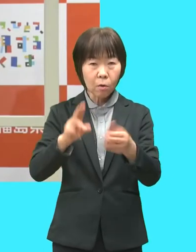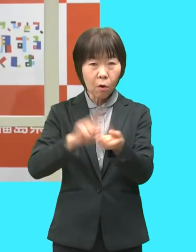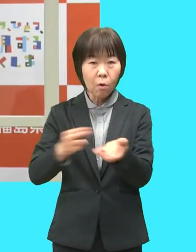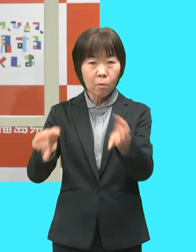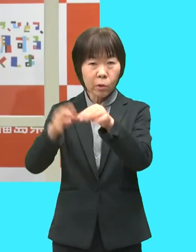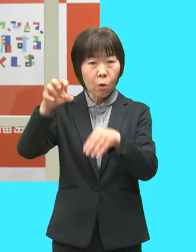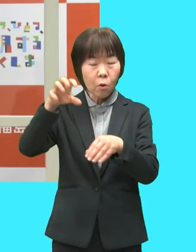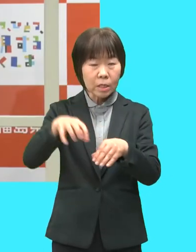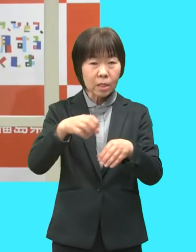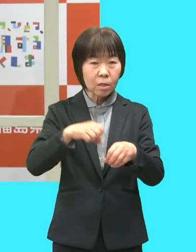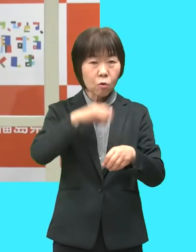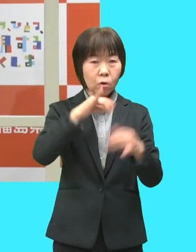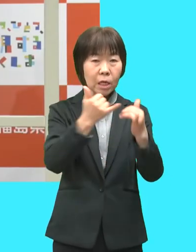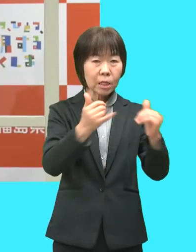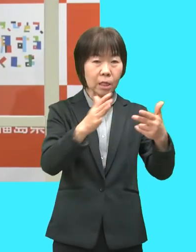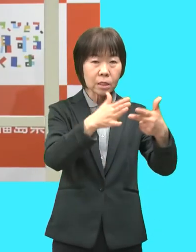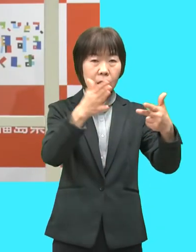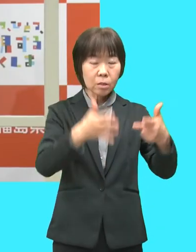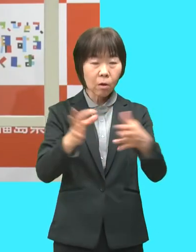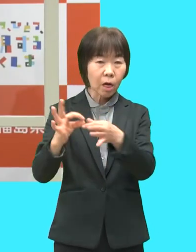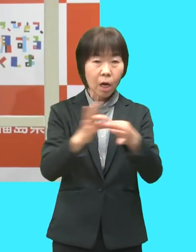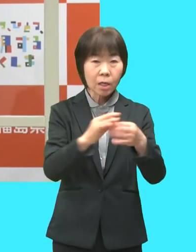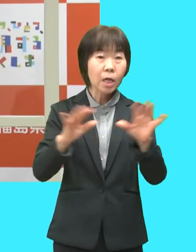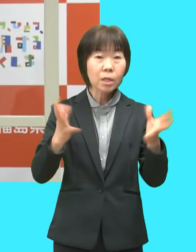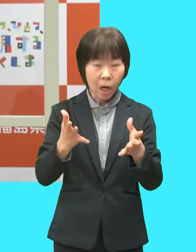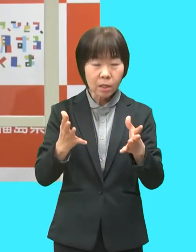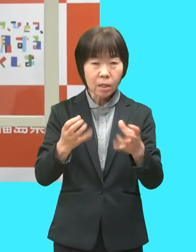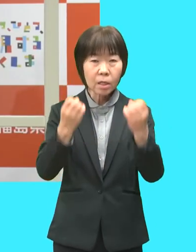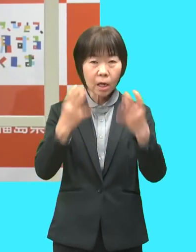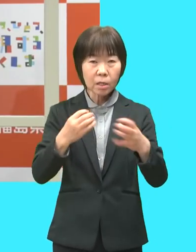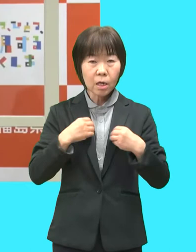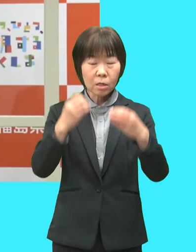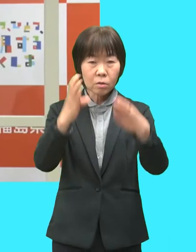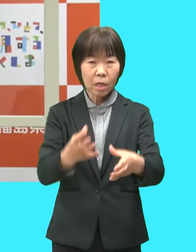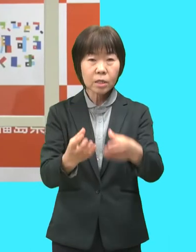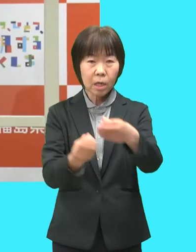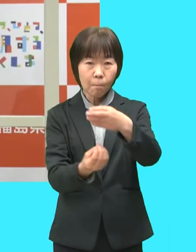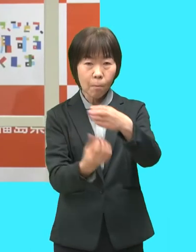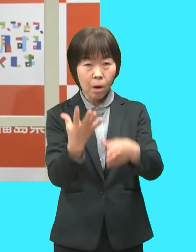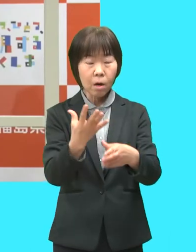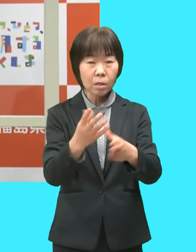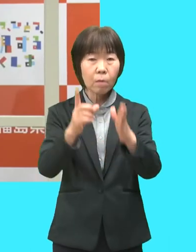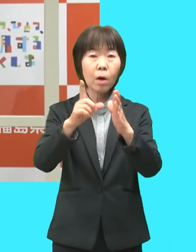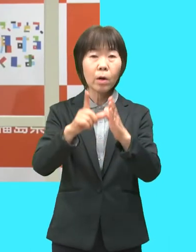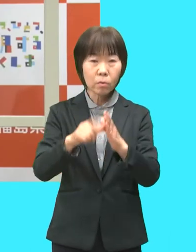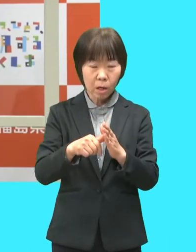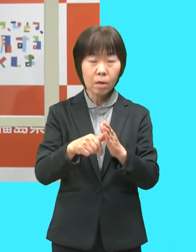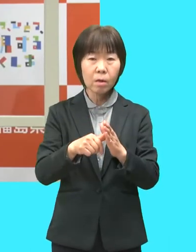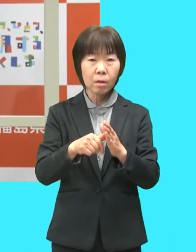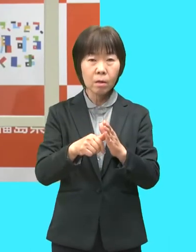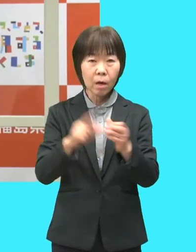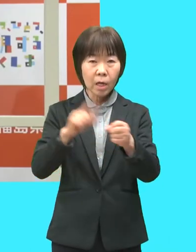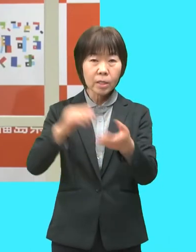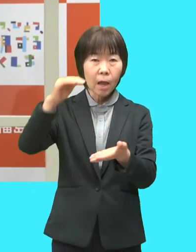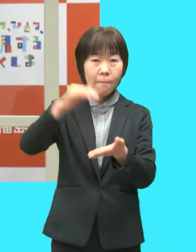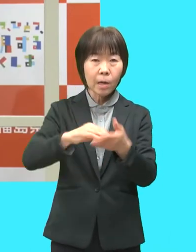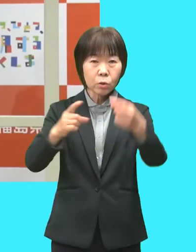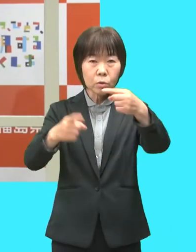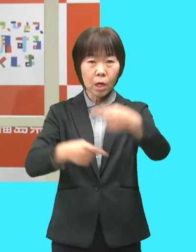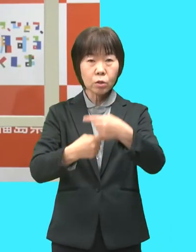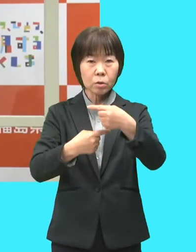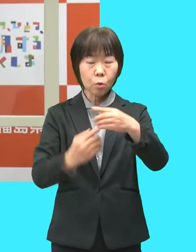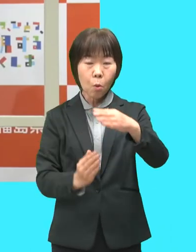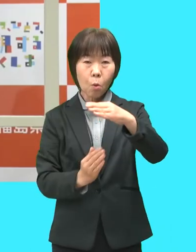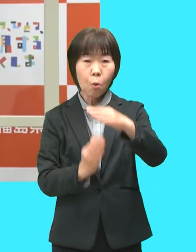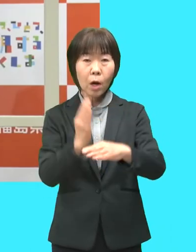院高齢者施設とは関連のない新たなクラスターが発生した場合年末年始の際を